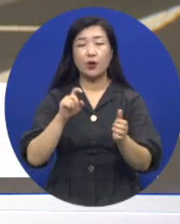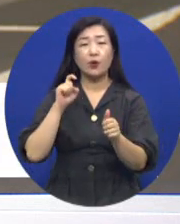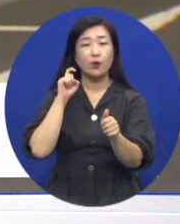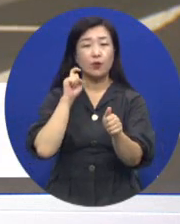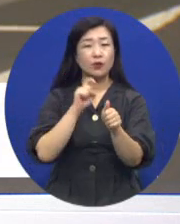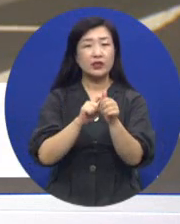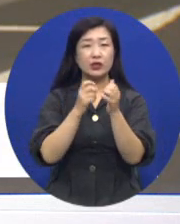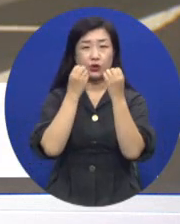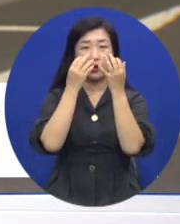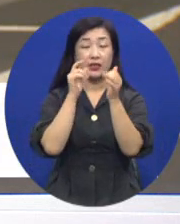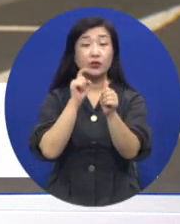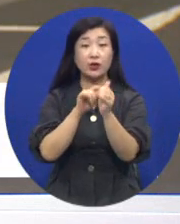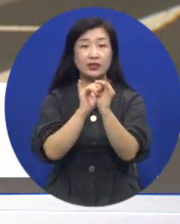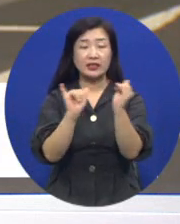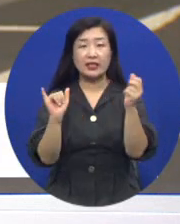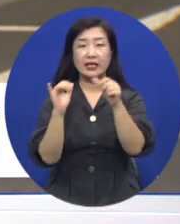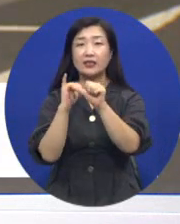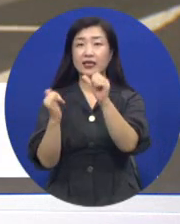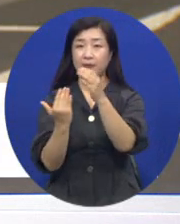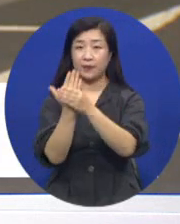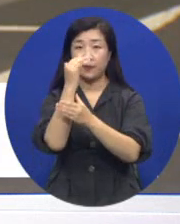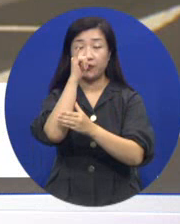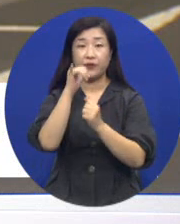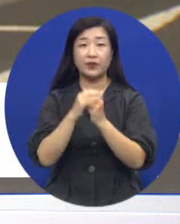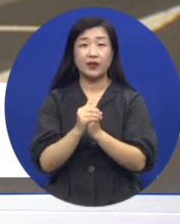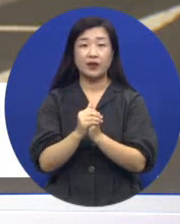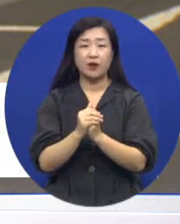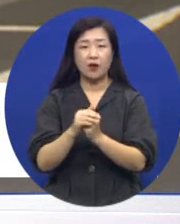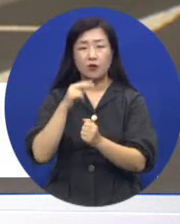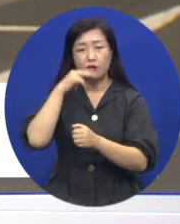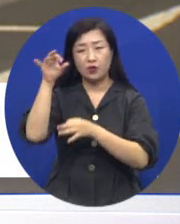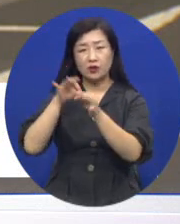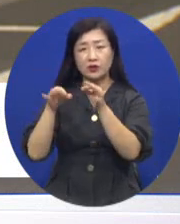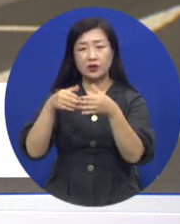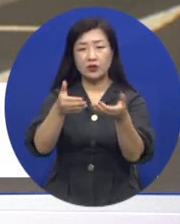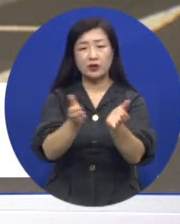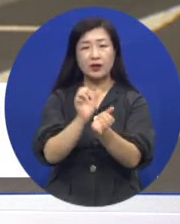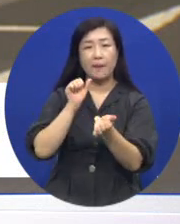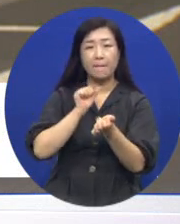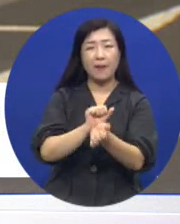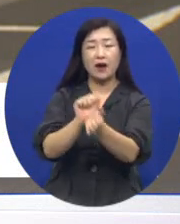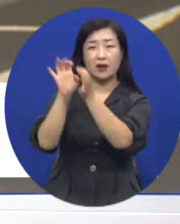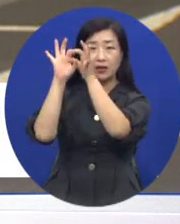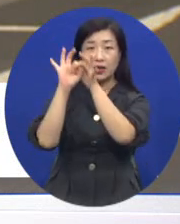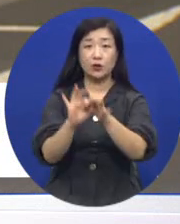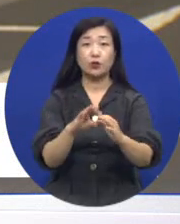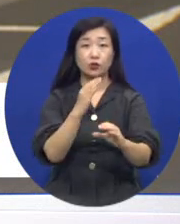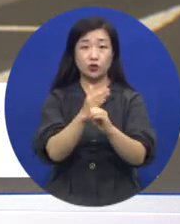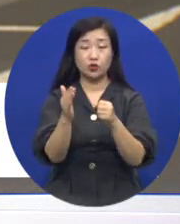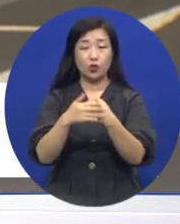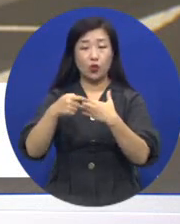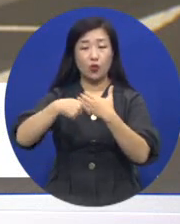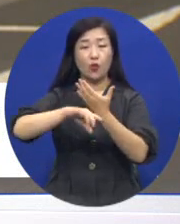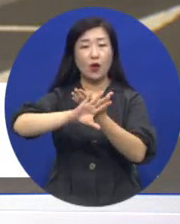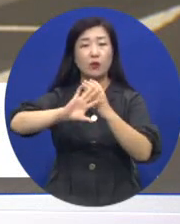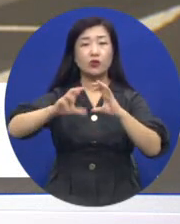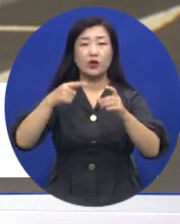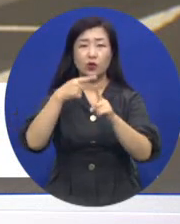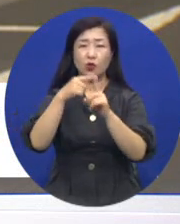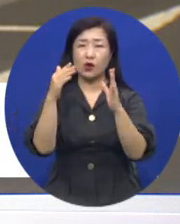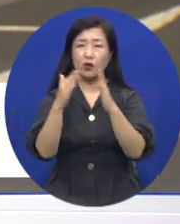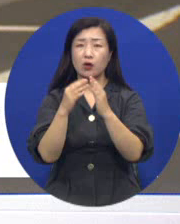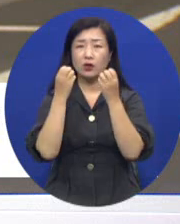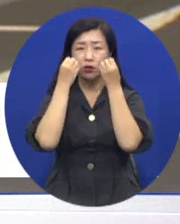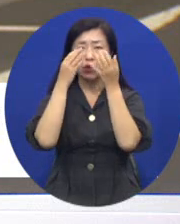신규 확진자 5명이 발생했습니다. 유흥주 전발 집단 감염이 지속되는 가운데 외국인 교회에서도